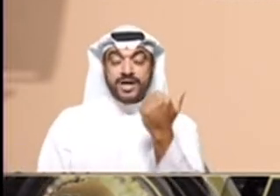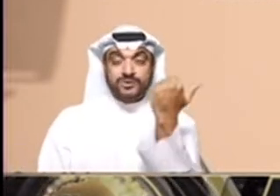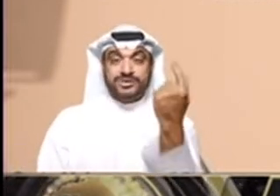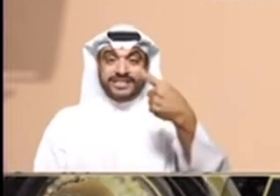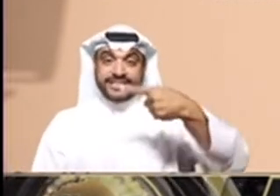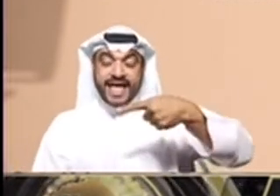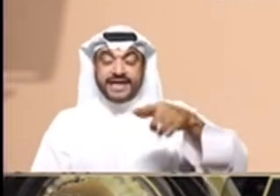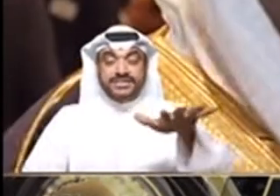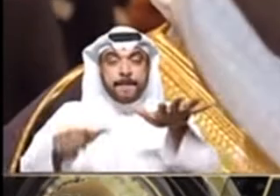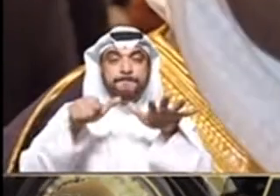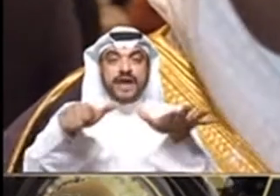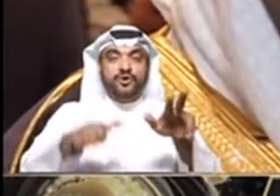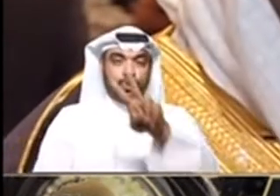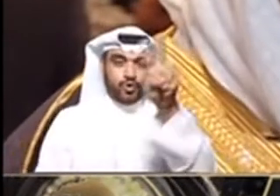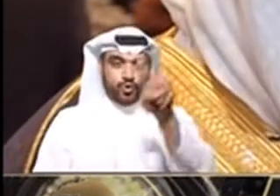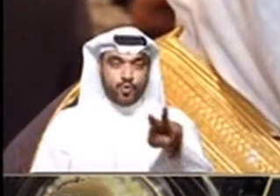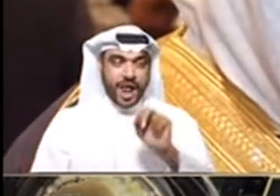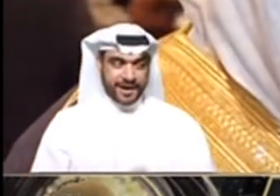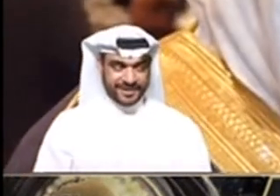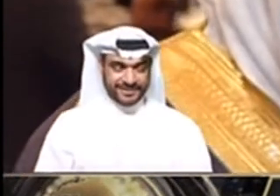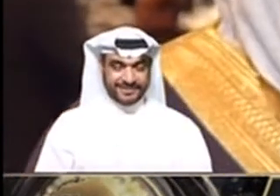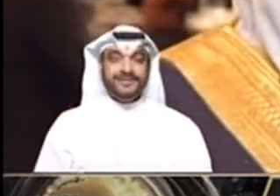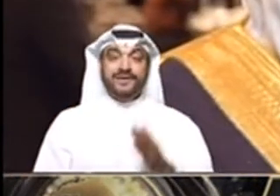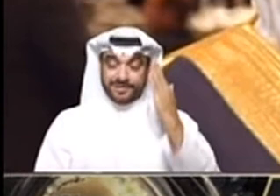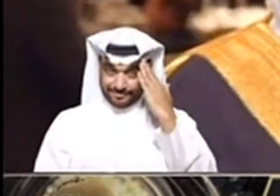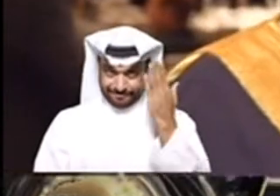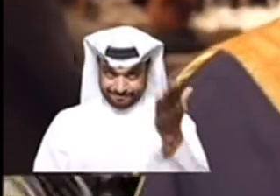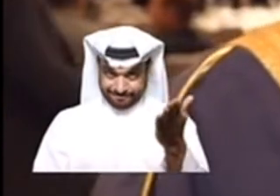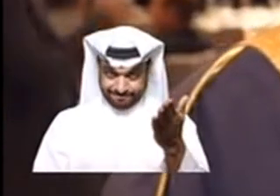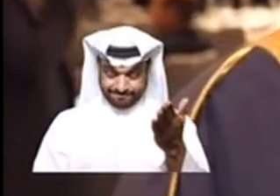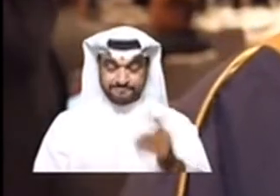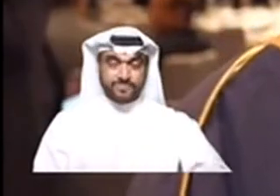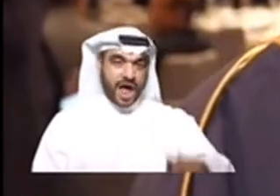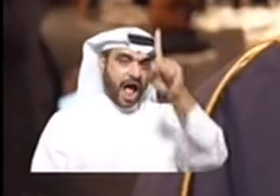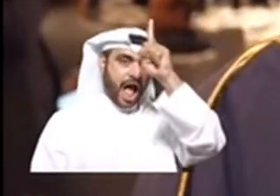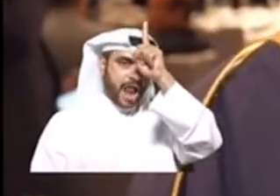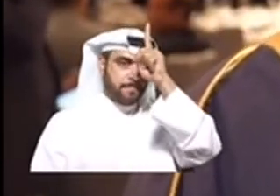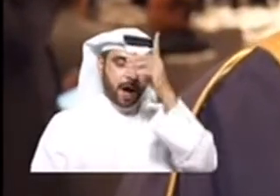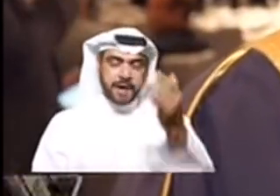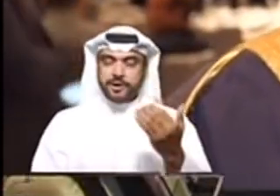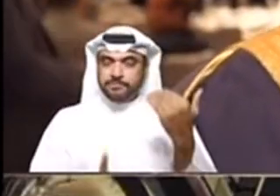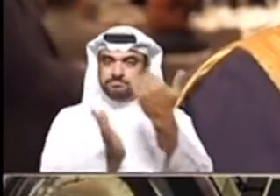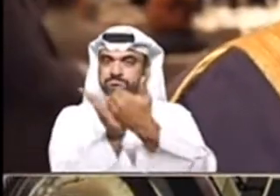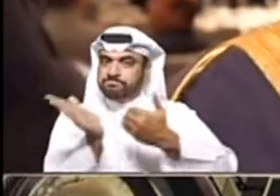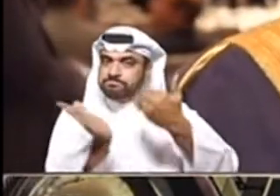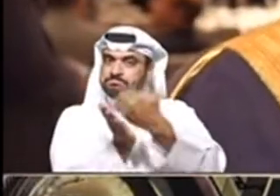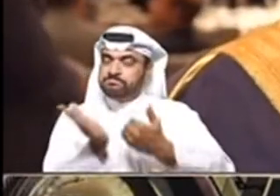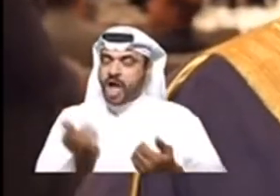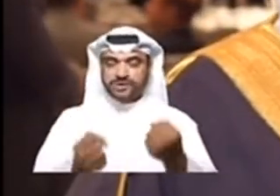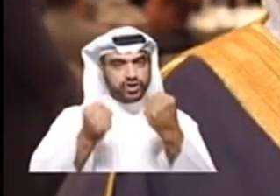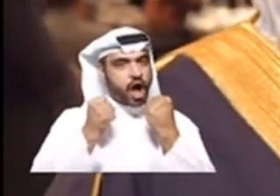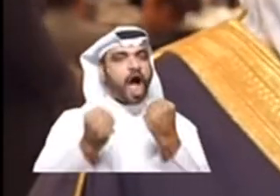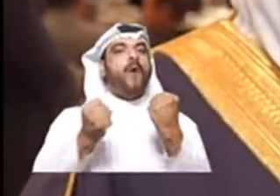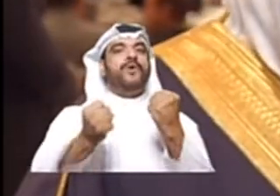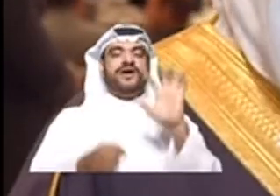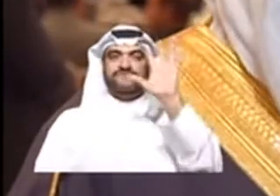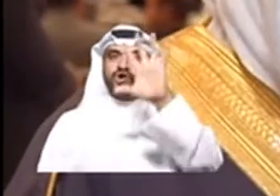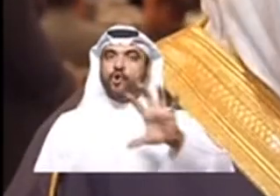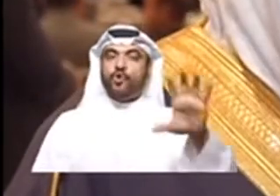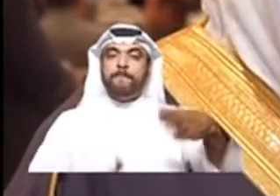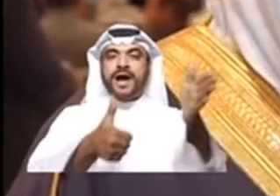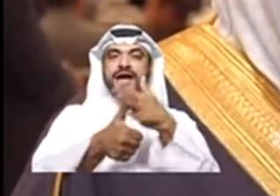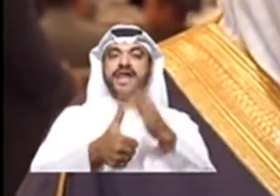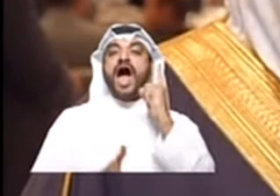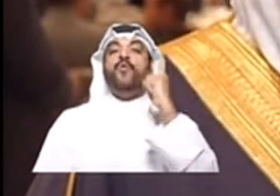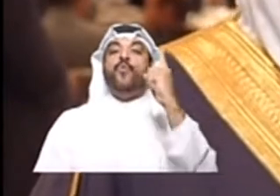مليون دولار. بلا شك الجمهورية الألمانية من لديها اقتصاد متين الأقوى في أوروبا، توطيد